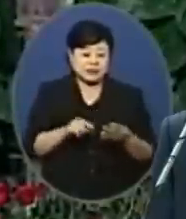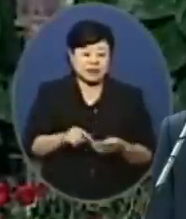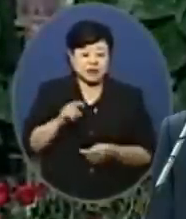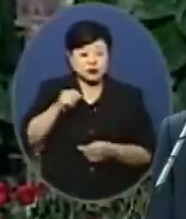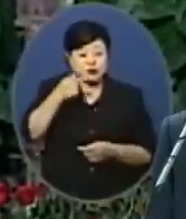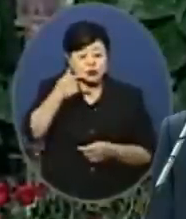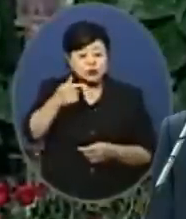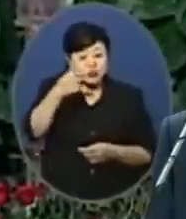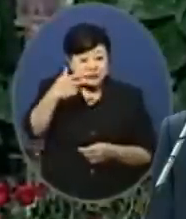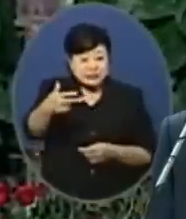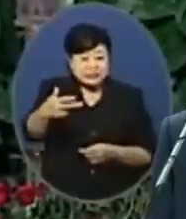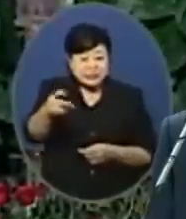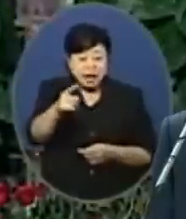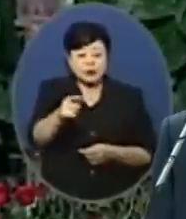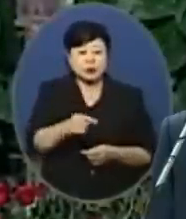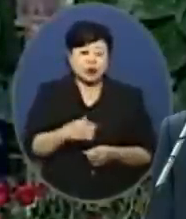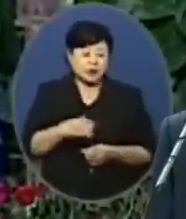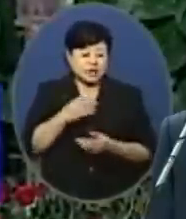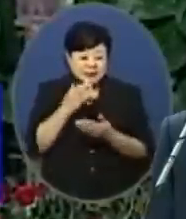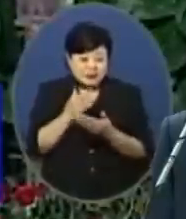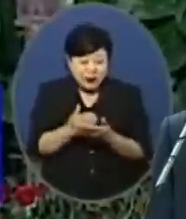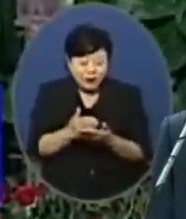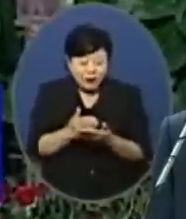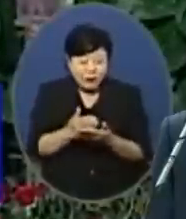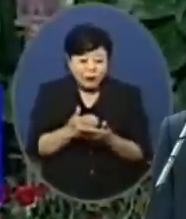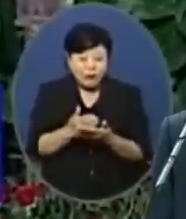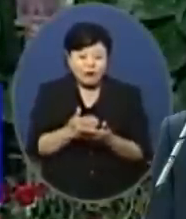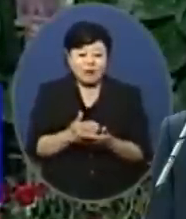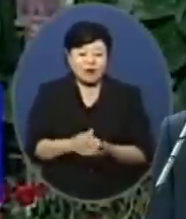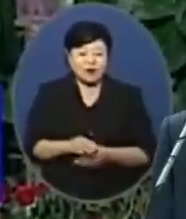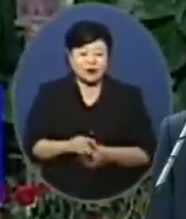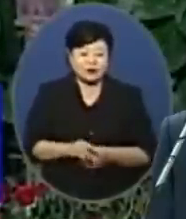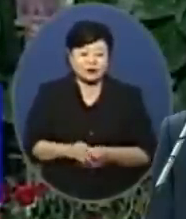7절에 보면 아무것도 염려하지 말고